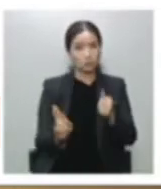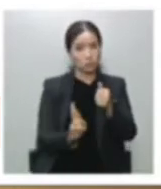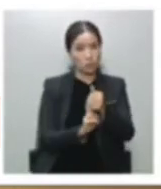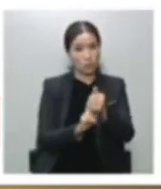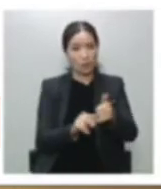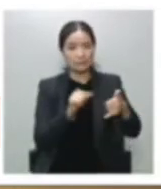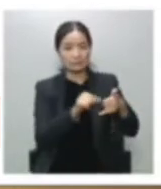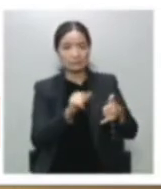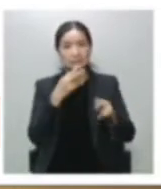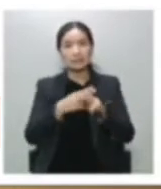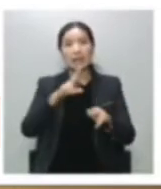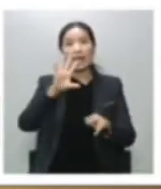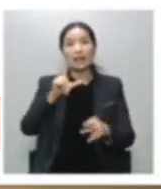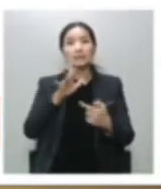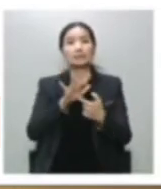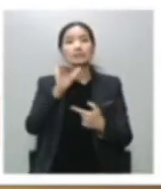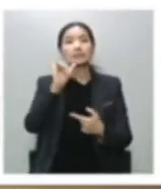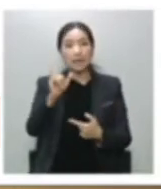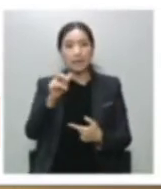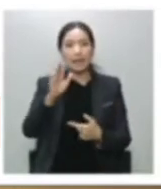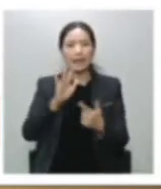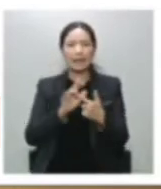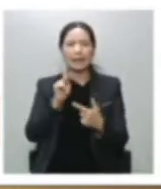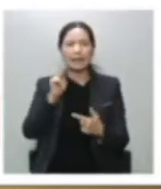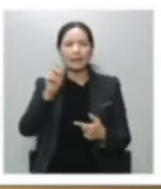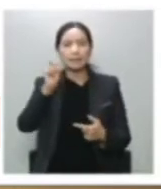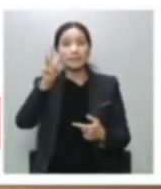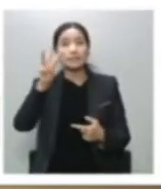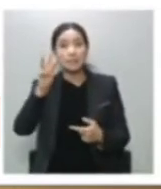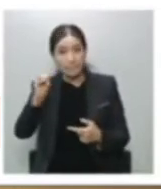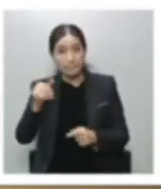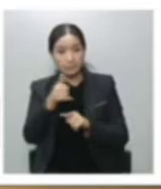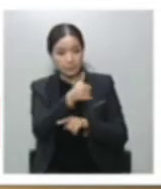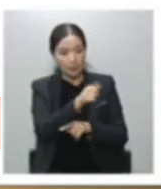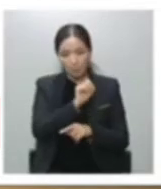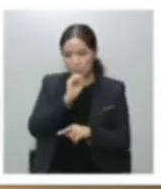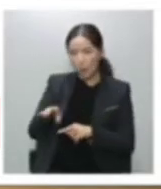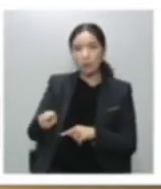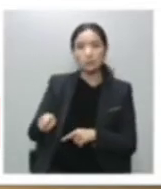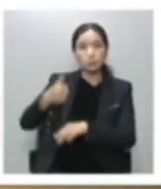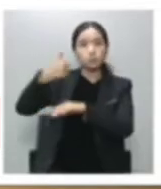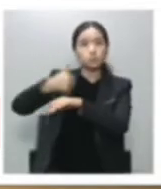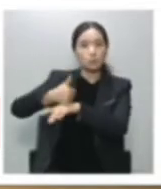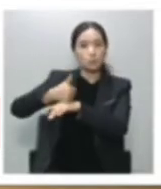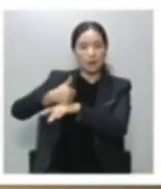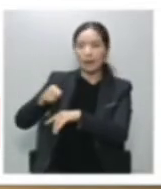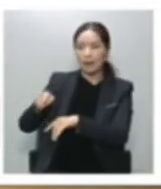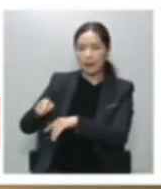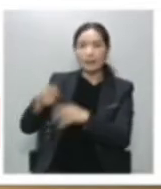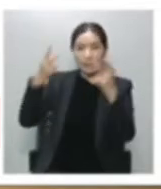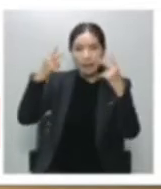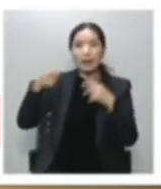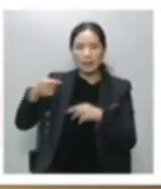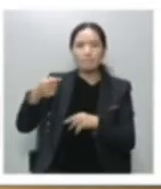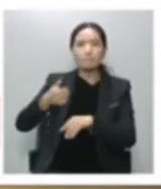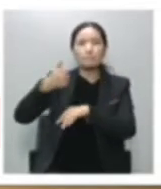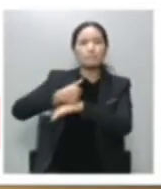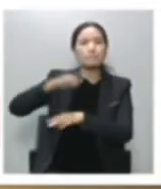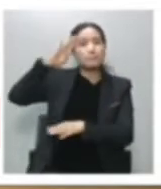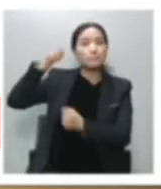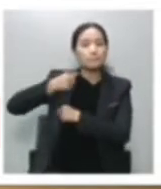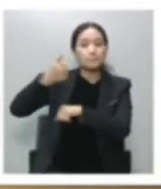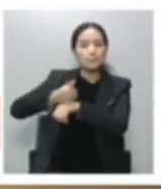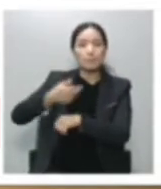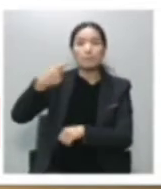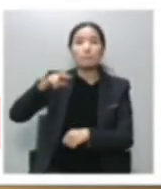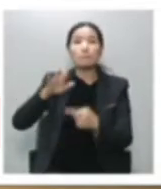จเกษมนิติสิริท่านได้บอกให้ผบ.ทบ.ขณะนั้นก็คือท่านพลเอกประยุทธ์นายกขณะนี้ครับถ้าท่านจะป